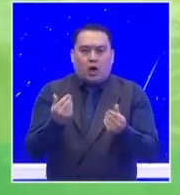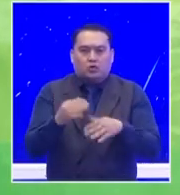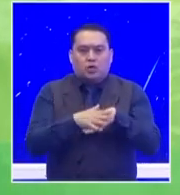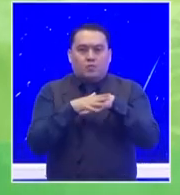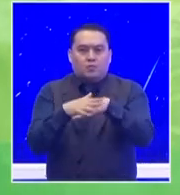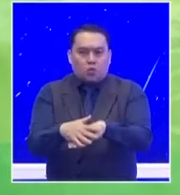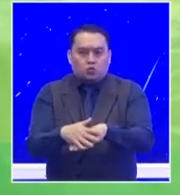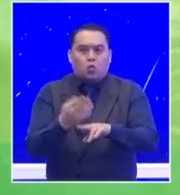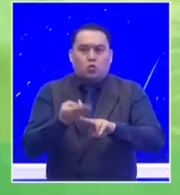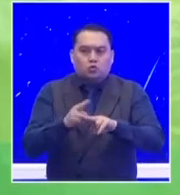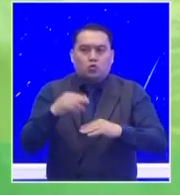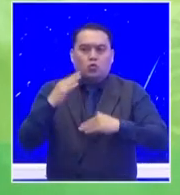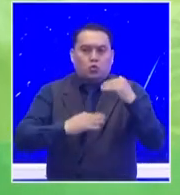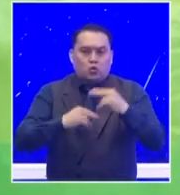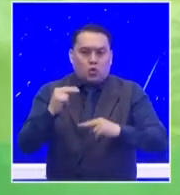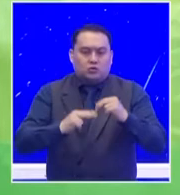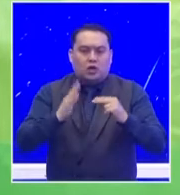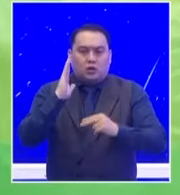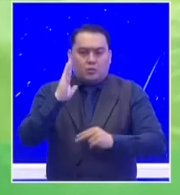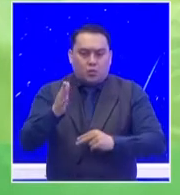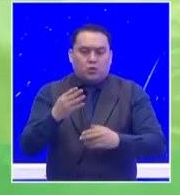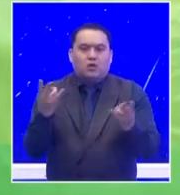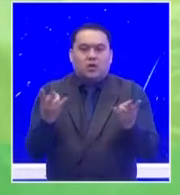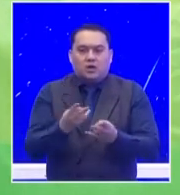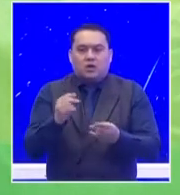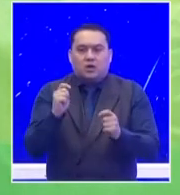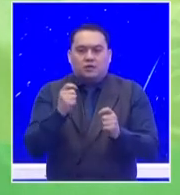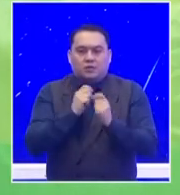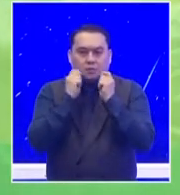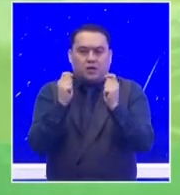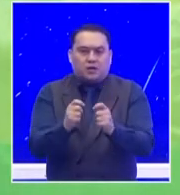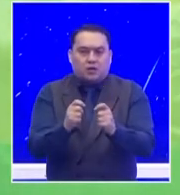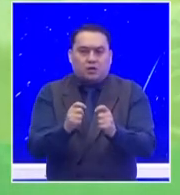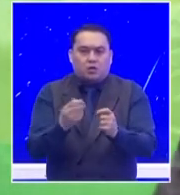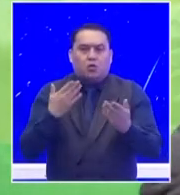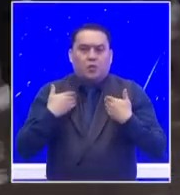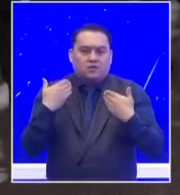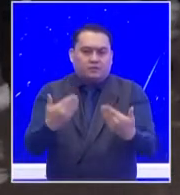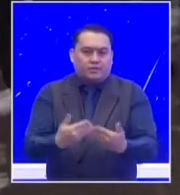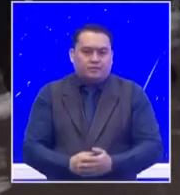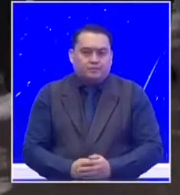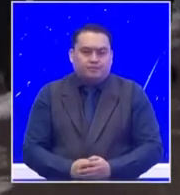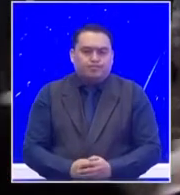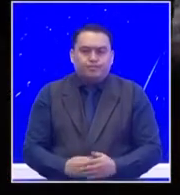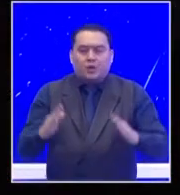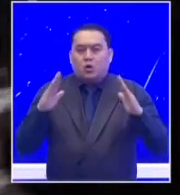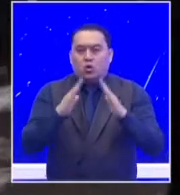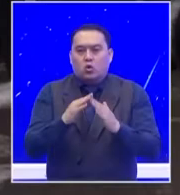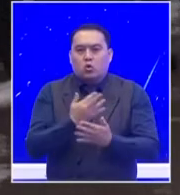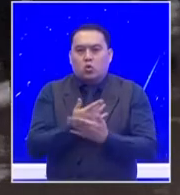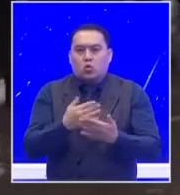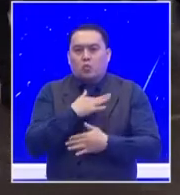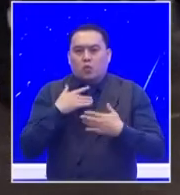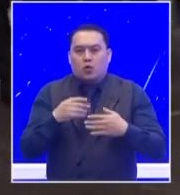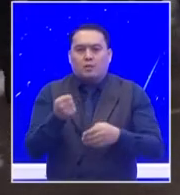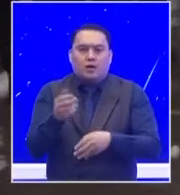берсін, осындай үйлер салына берсін, мұқтаж адамдарға кілттерін табыстай берек. Қоныстарыңыз құтты болсын. Үйлі болып жатқандар көппалалы,